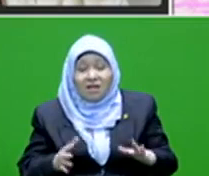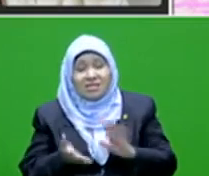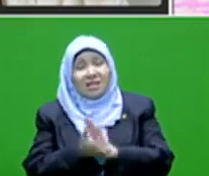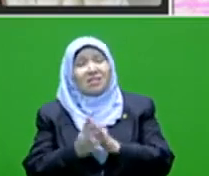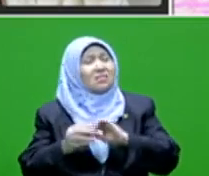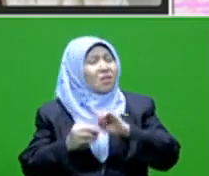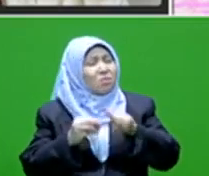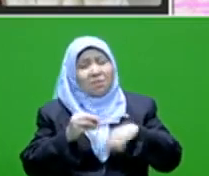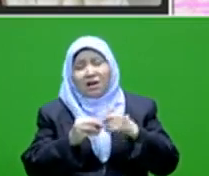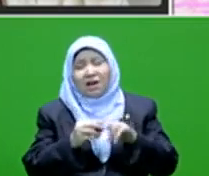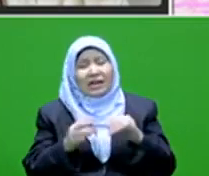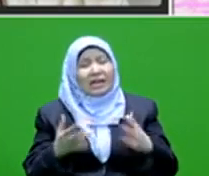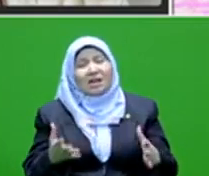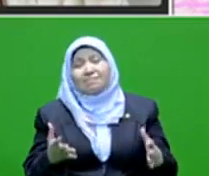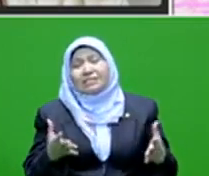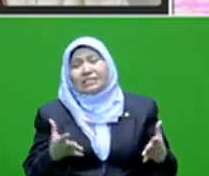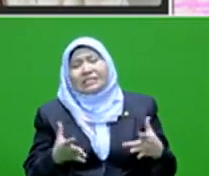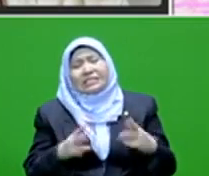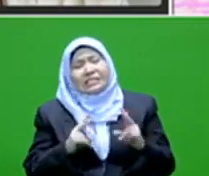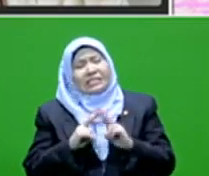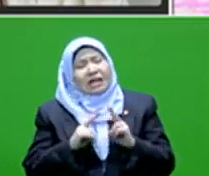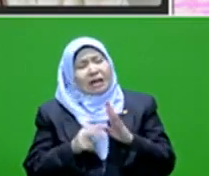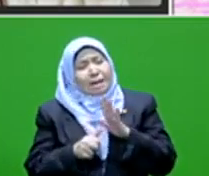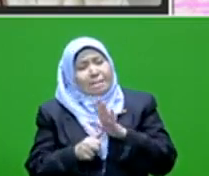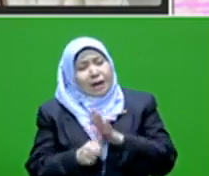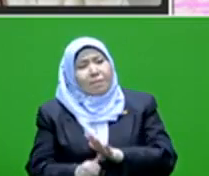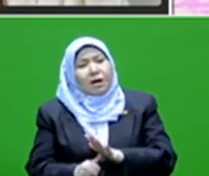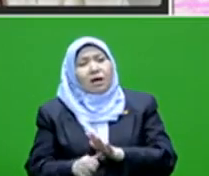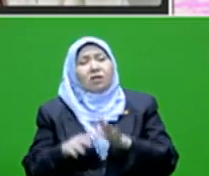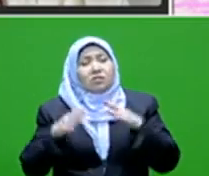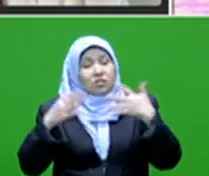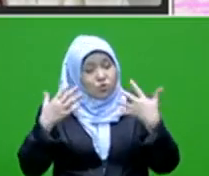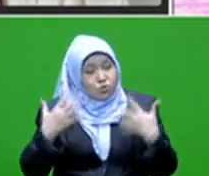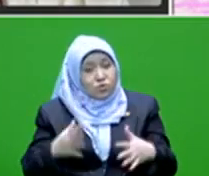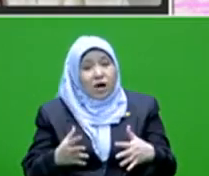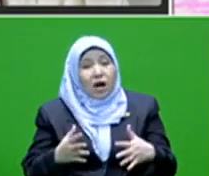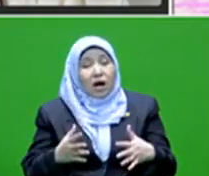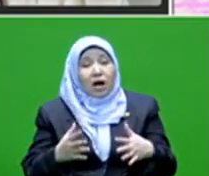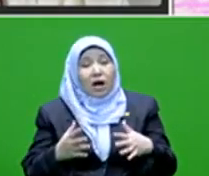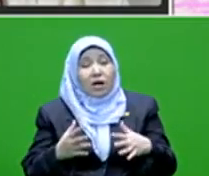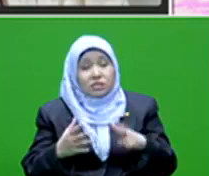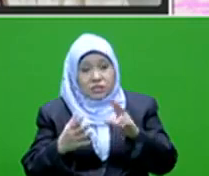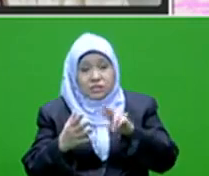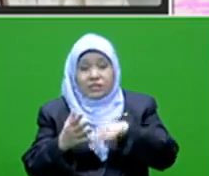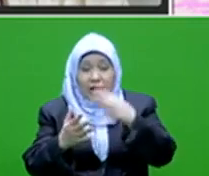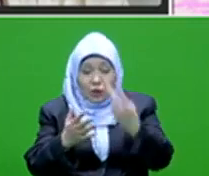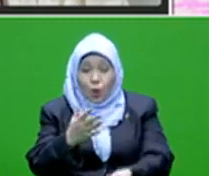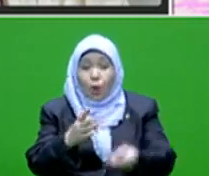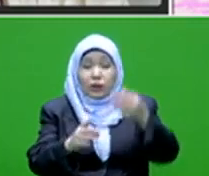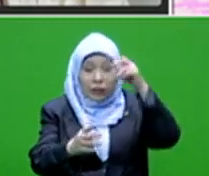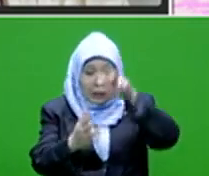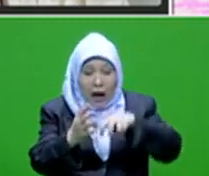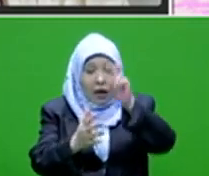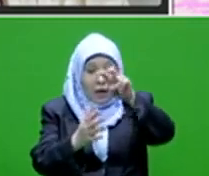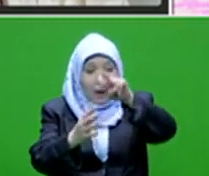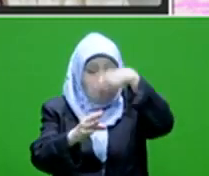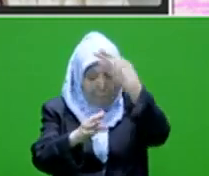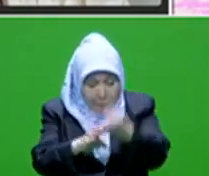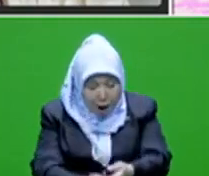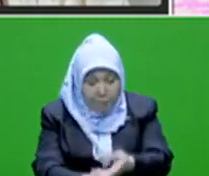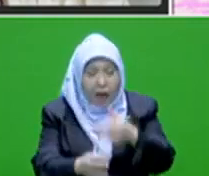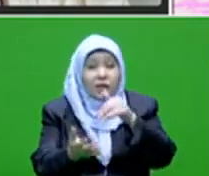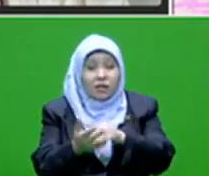tidak terperi. Macam Ustaz Dan cakap tadi itu, dah terimpa tangga, kena itu kena ini, tetapi aku